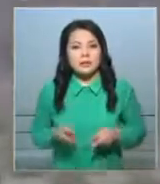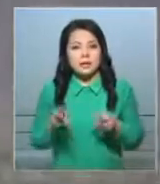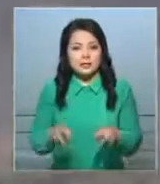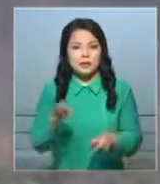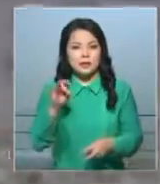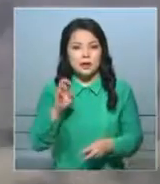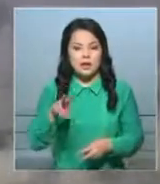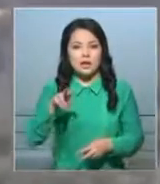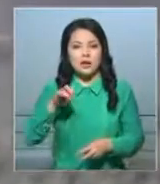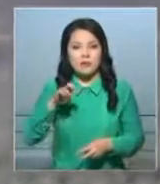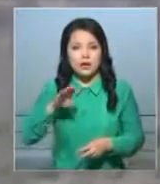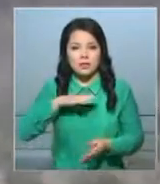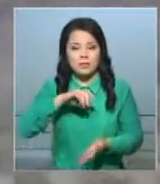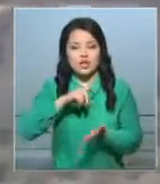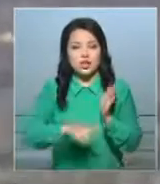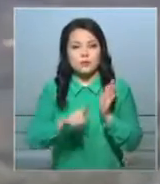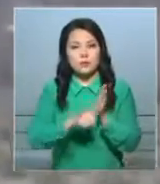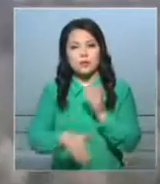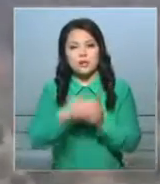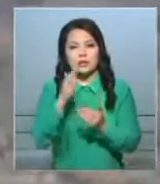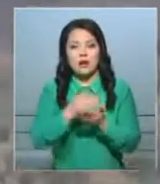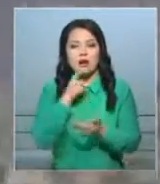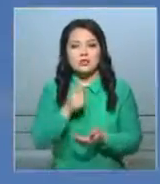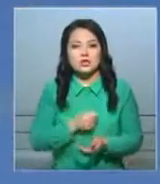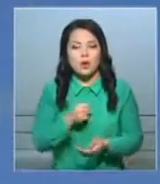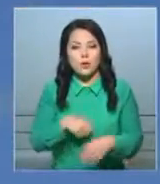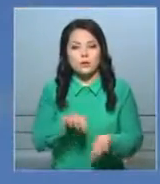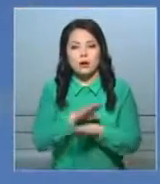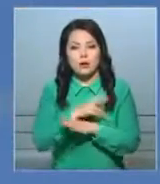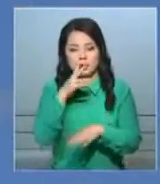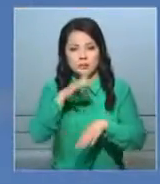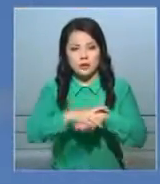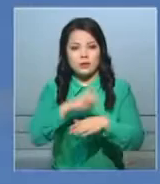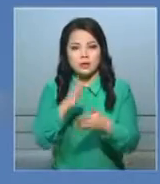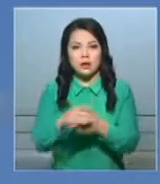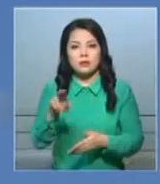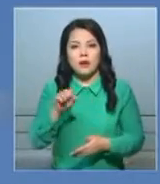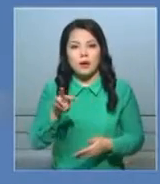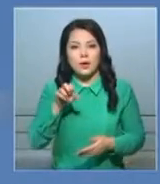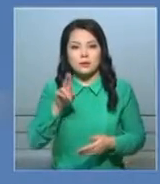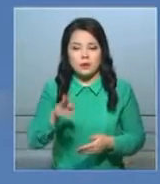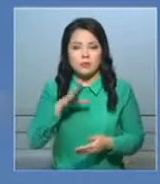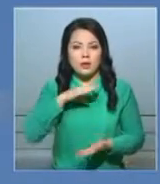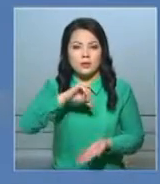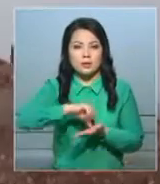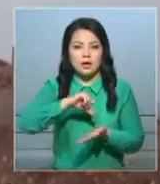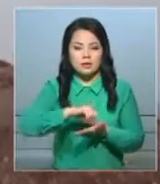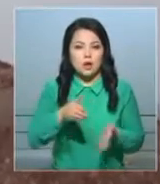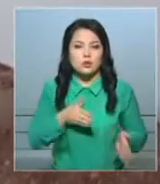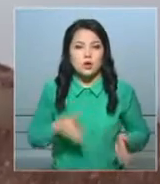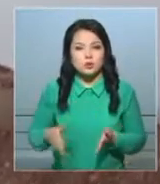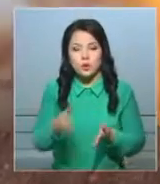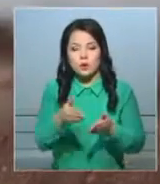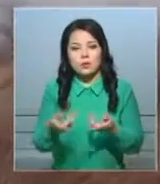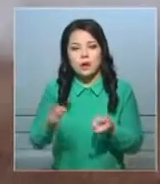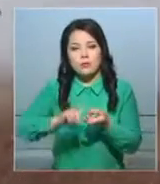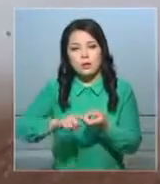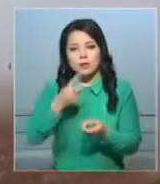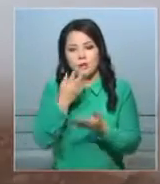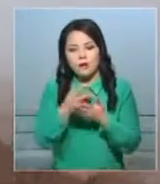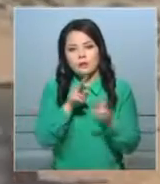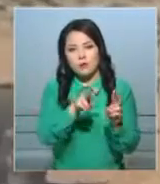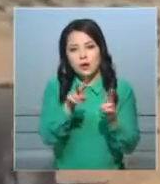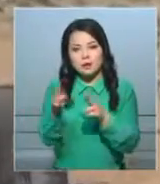ұйымының 70-ден астам жауынгері қаза тапқан. Оған қоса үкімет жасағы Дамаск пен Пальмирді байланыстыратын тас жолдың басым бөлігін өз бақылауына